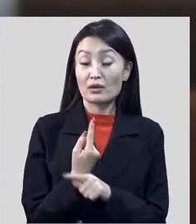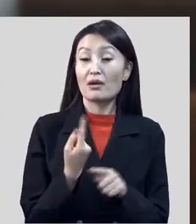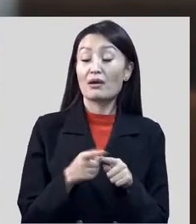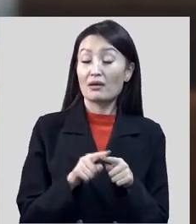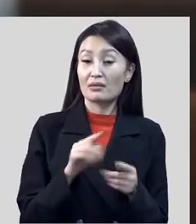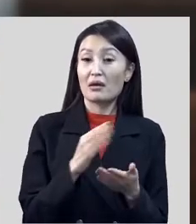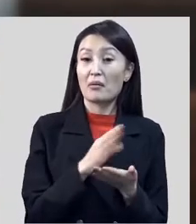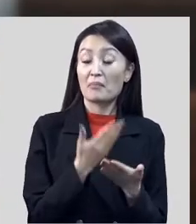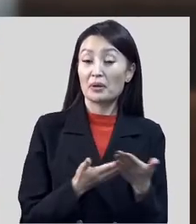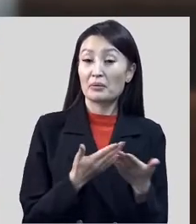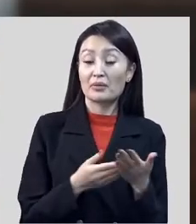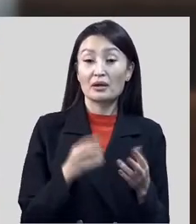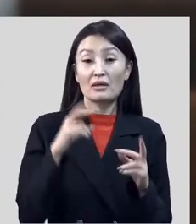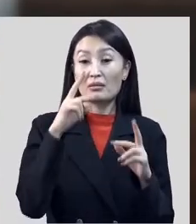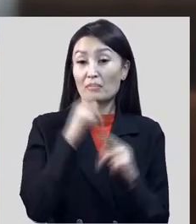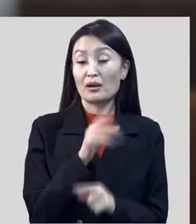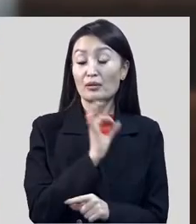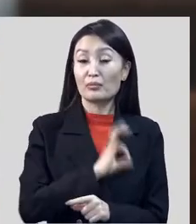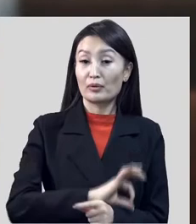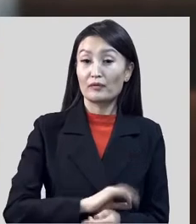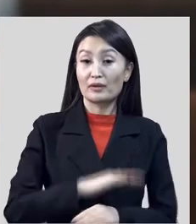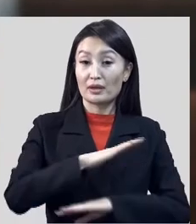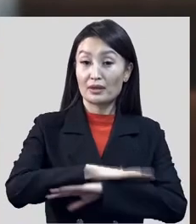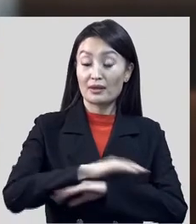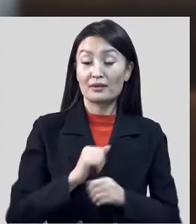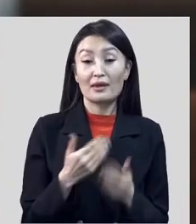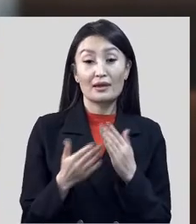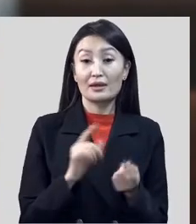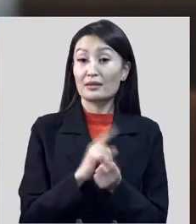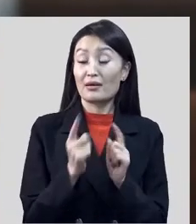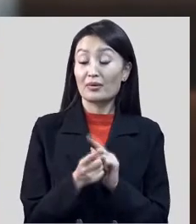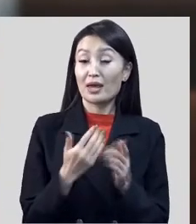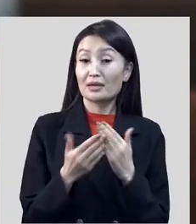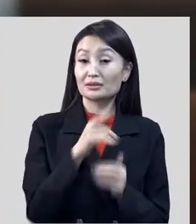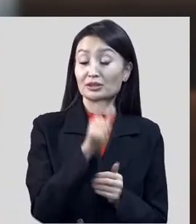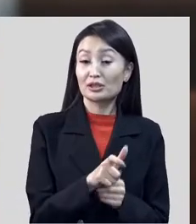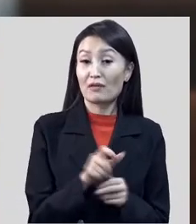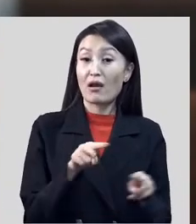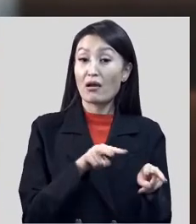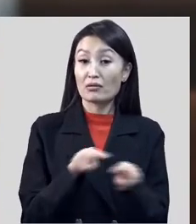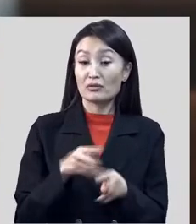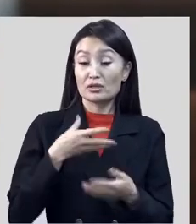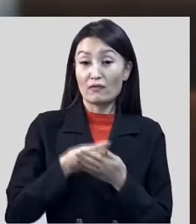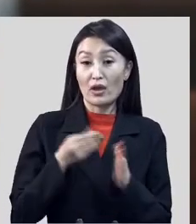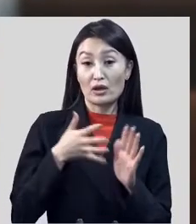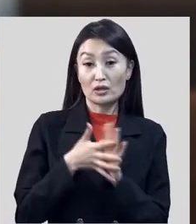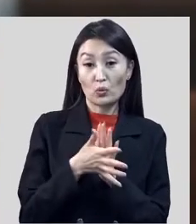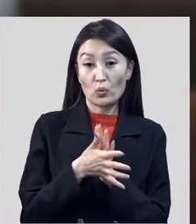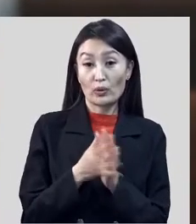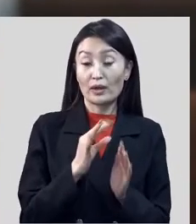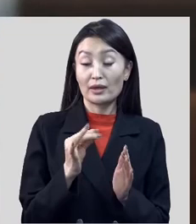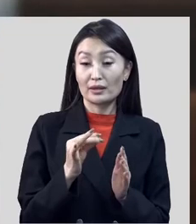пример не рационального поведения и наоборот если человек контролирует свои расходы и